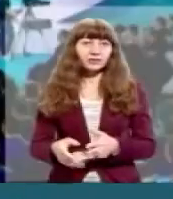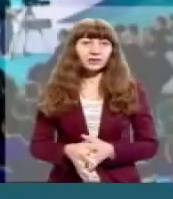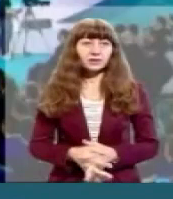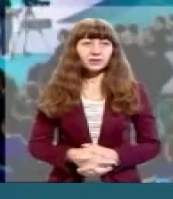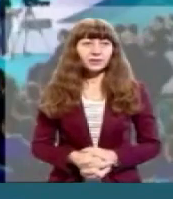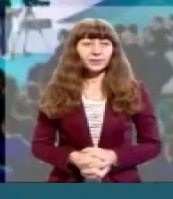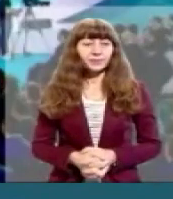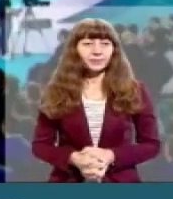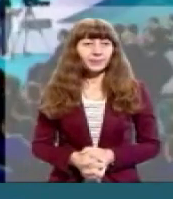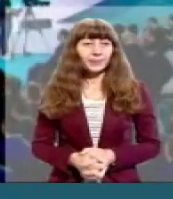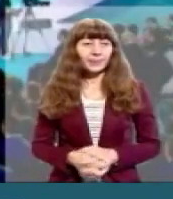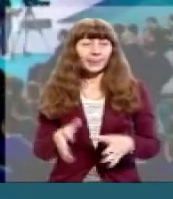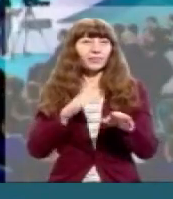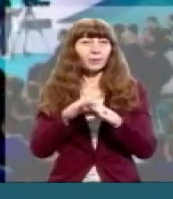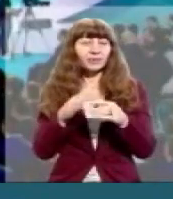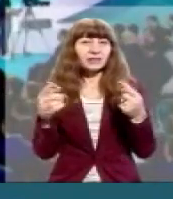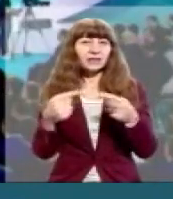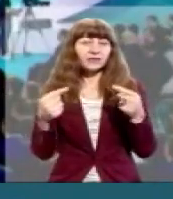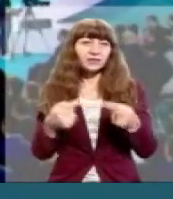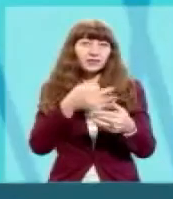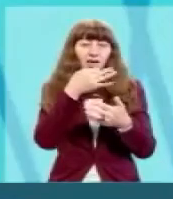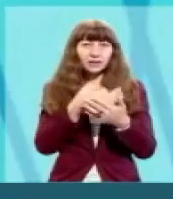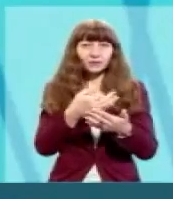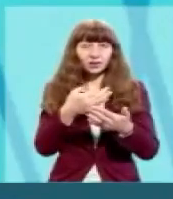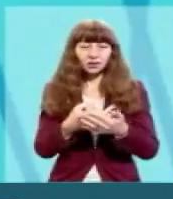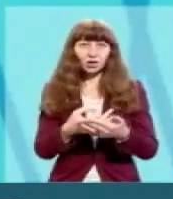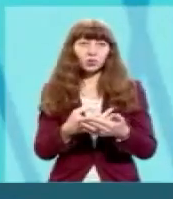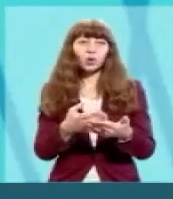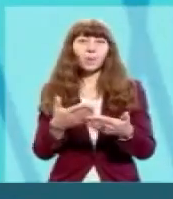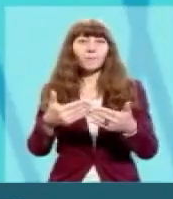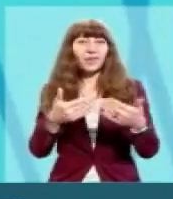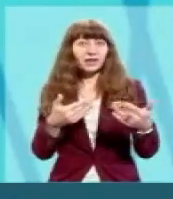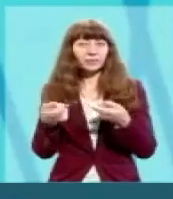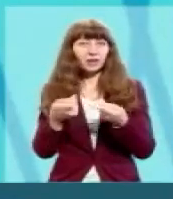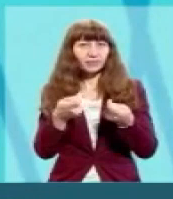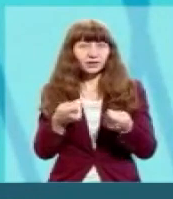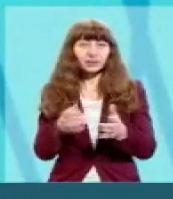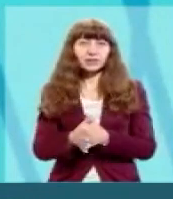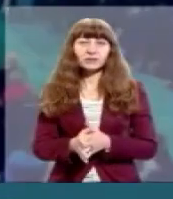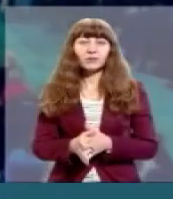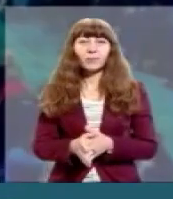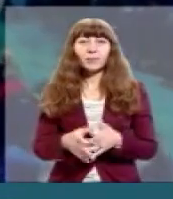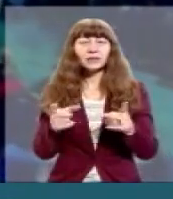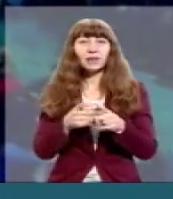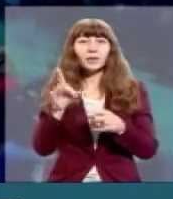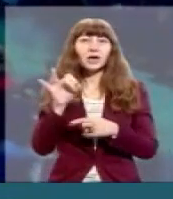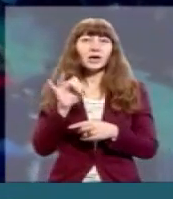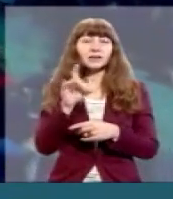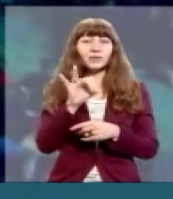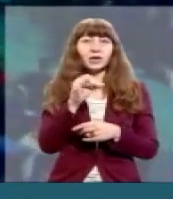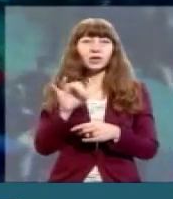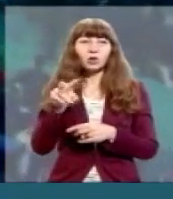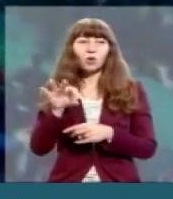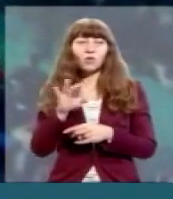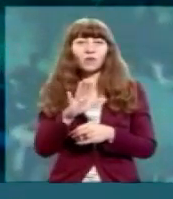орындау үкіметке жүктелген. Әлихан Смайыловтың дерегінше 5 айдың өзінде экономикамыз 3.3%-ға, жалпы ішкі өнім